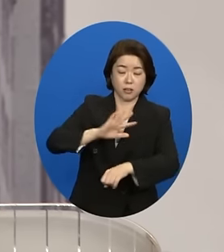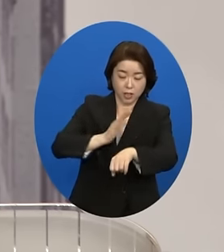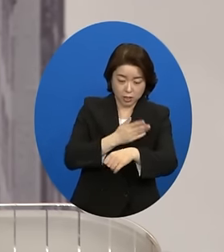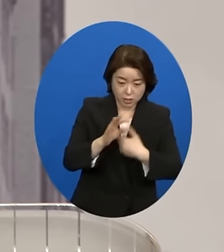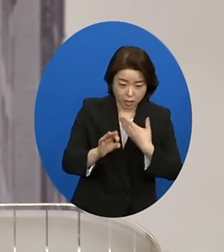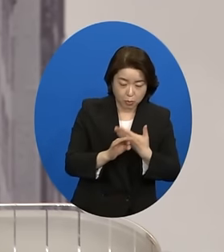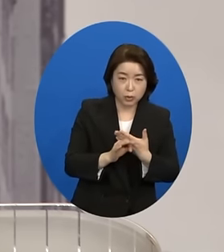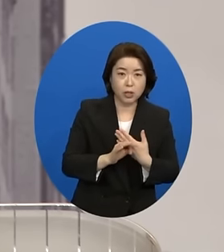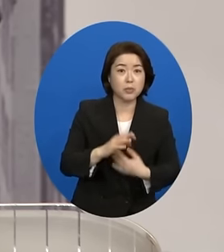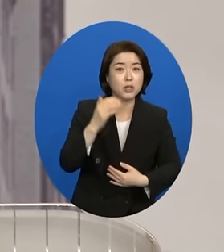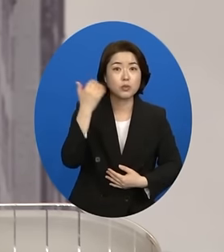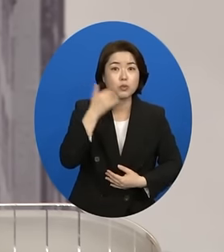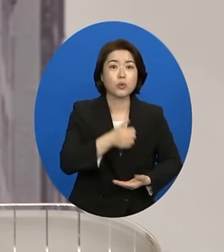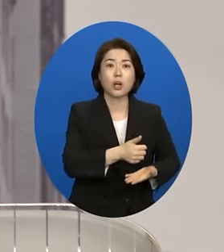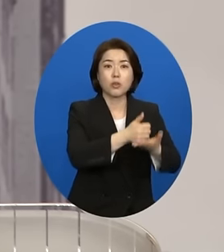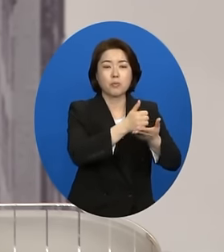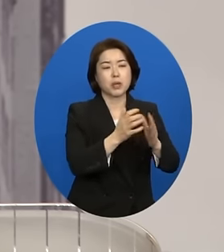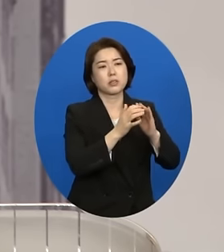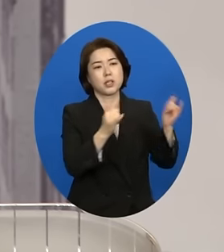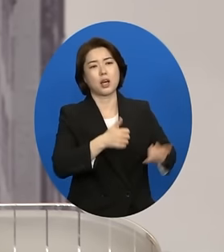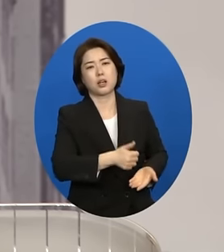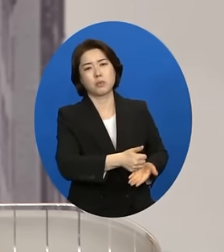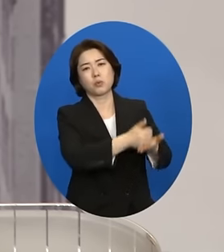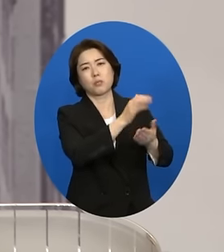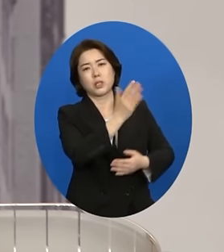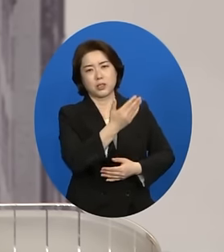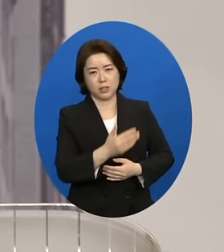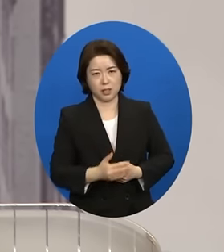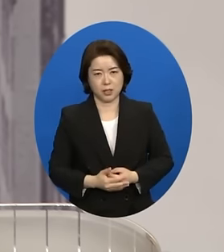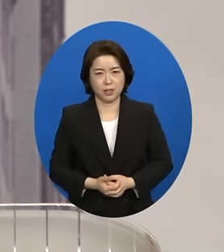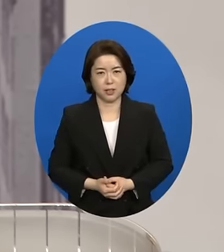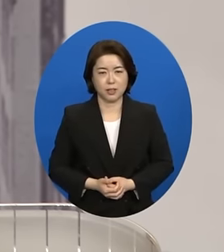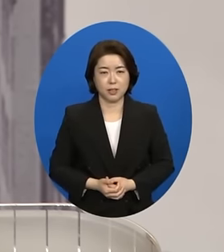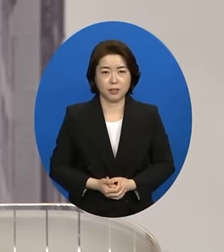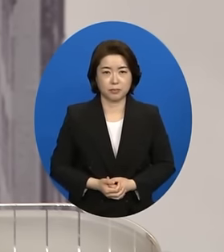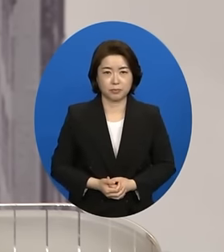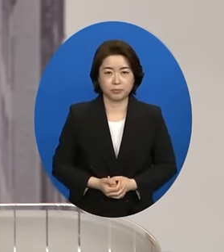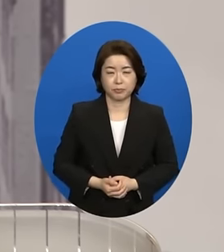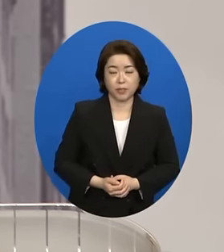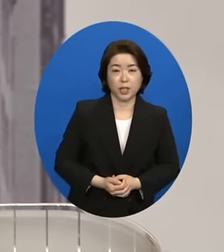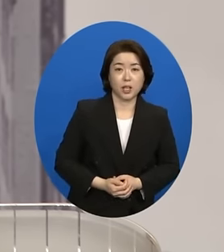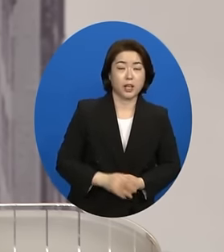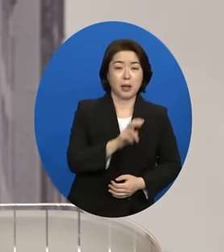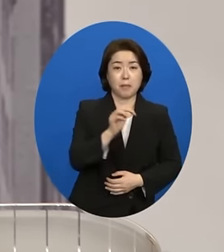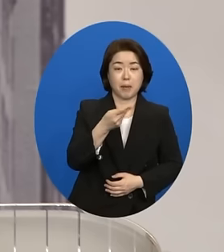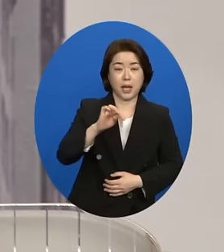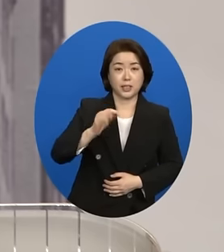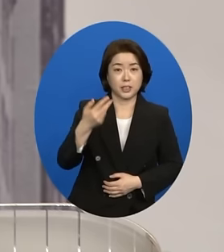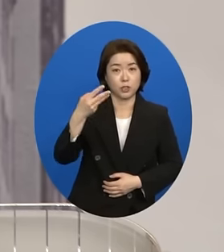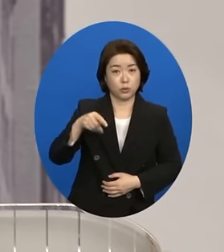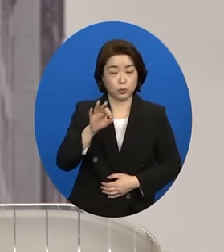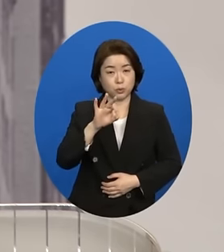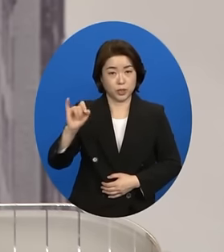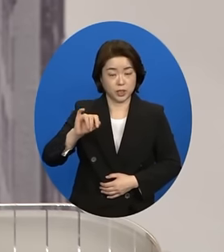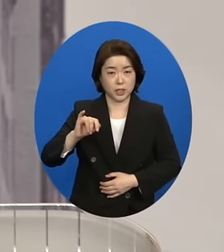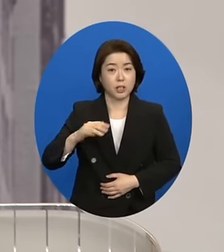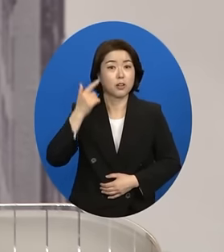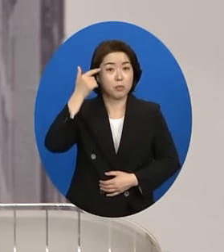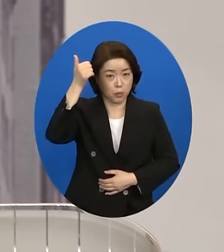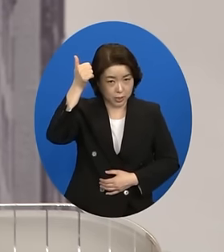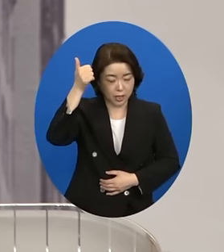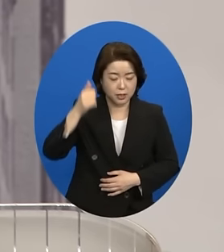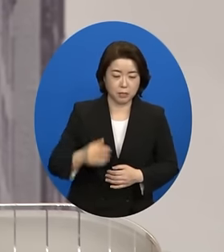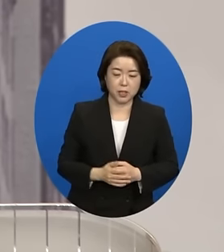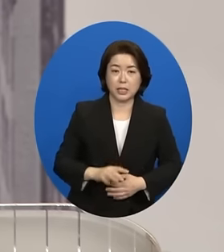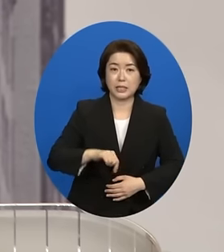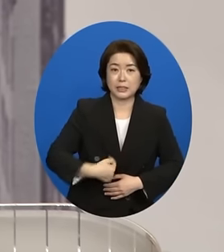높아집니까? 사람이 높아질 수 있습니다. 마틴 로이 존스 목사님이 자기는 자기의 어떤 그 간증을